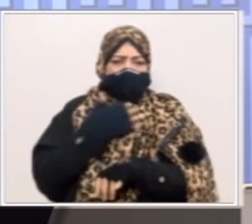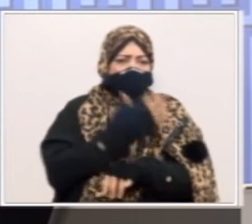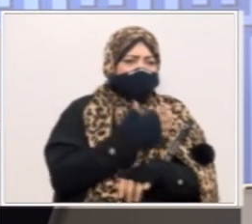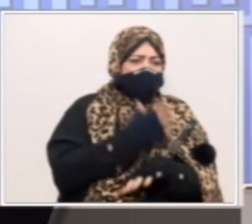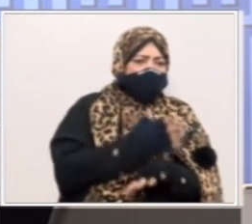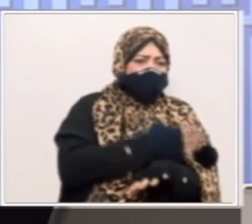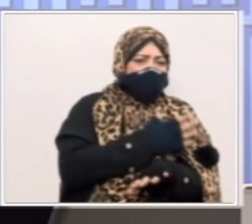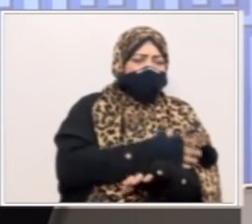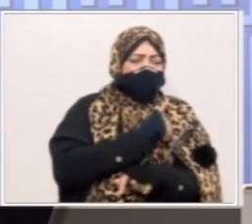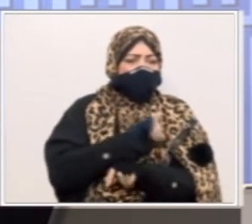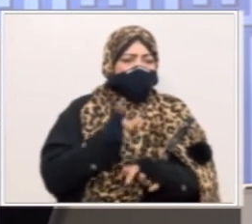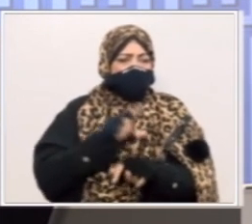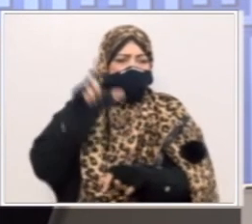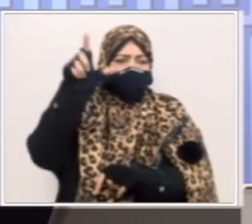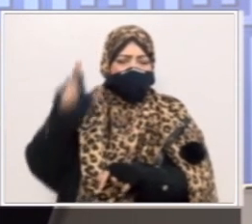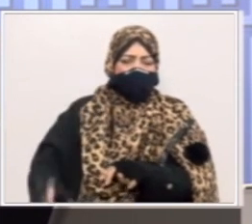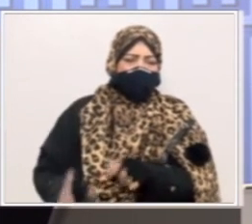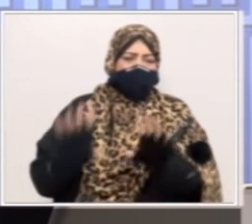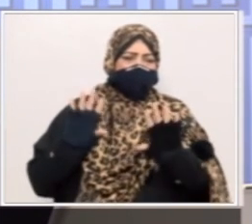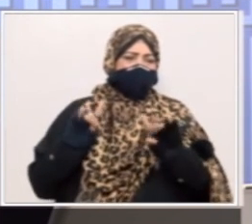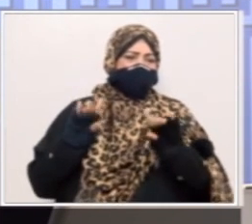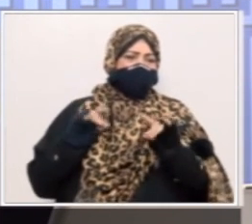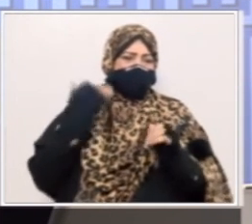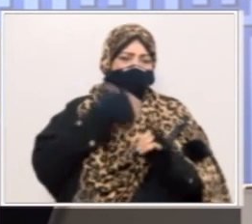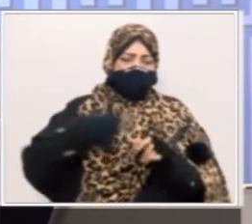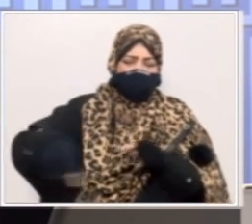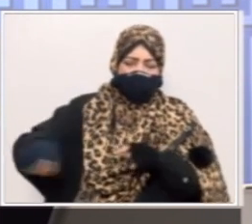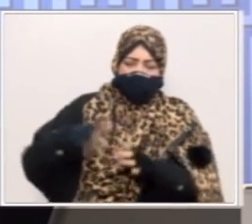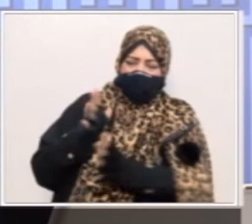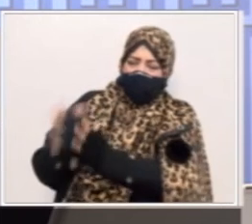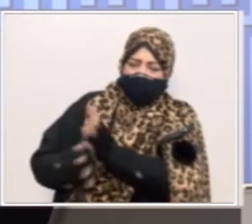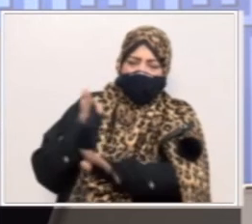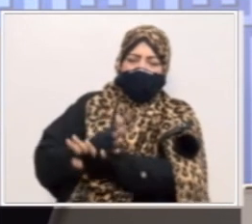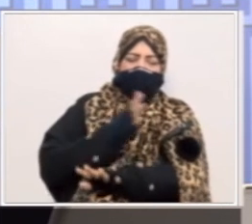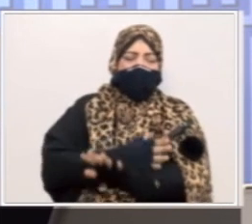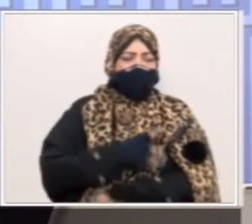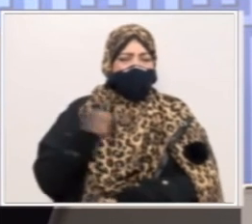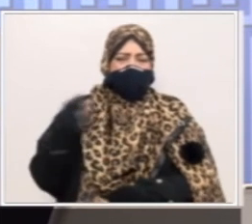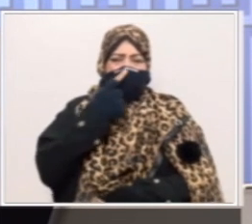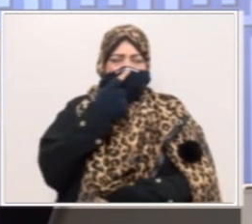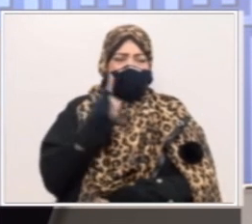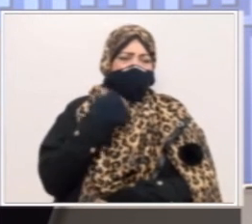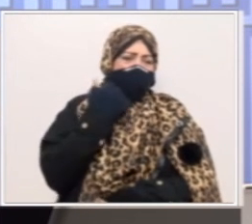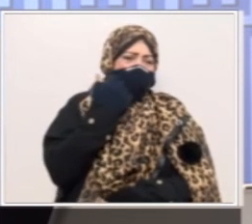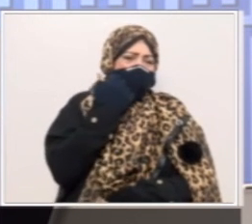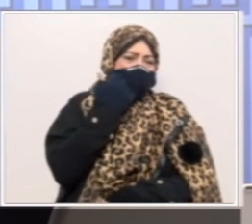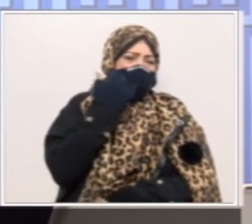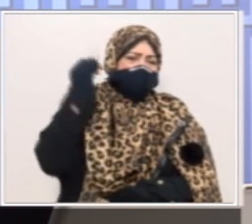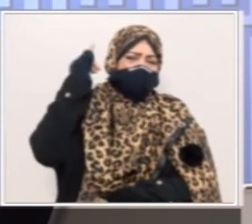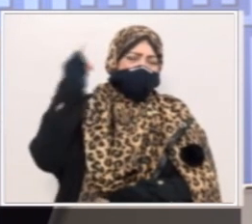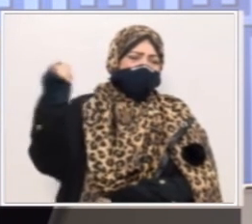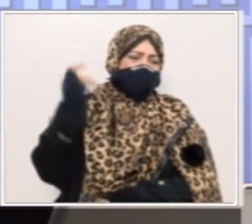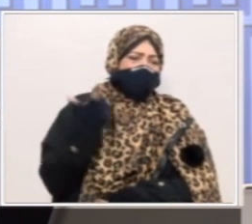وتكره يكره هذا الشخص أن تتكلم عنه بهذا الكلام، هو يكره هذا الكلام، أنت ترى أنه فيه الخصال أو ما فيه